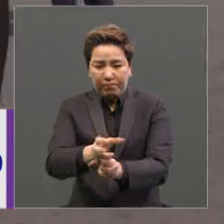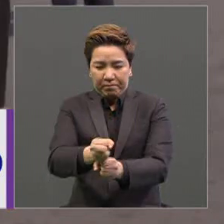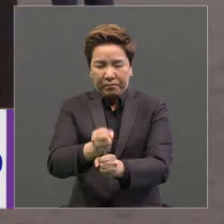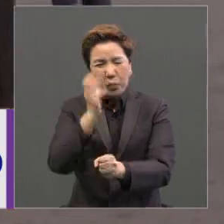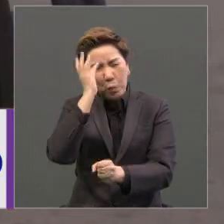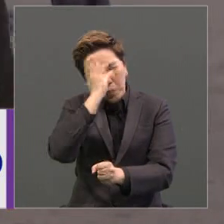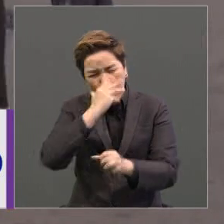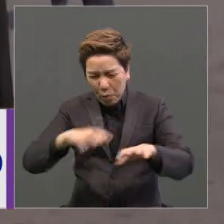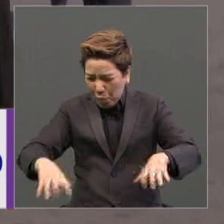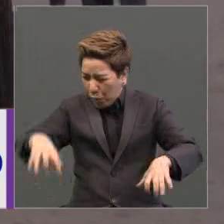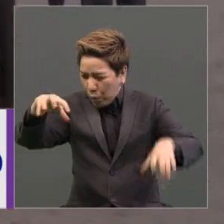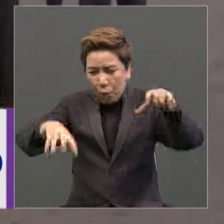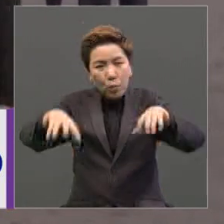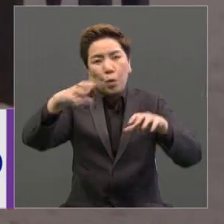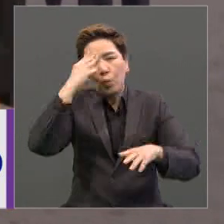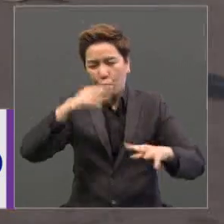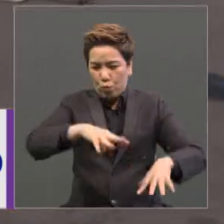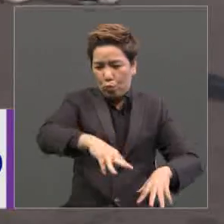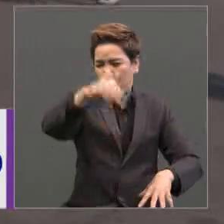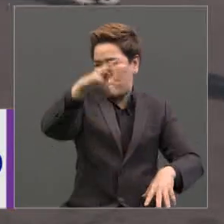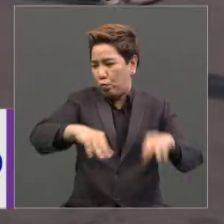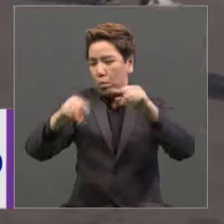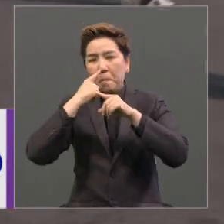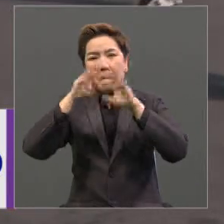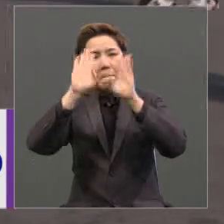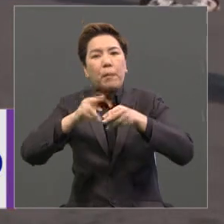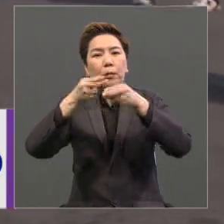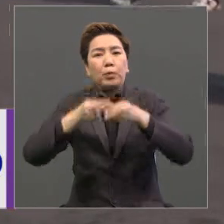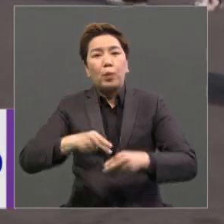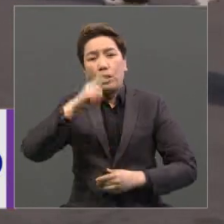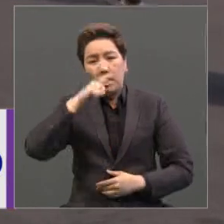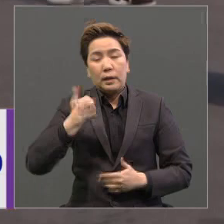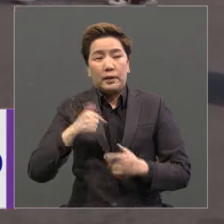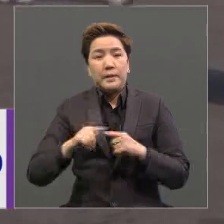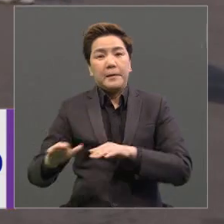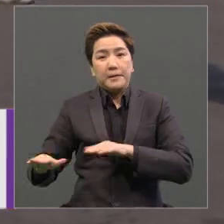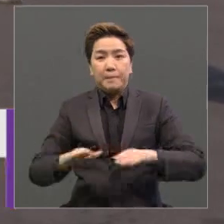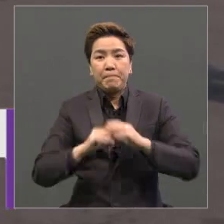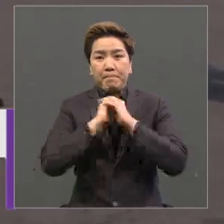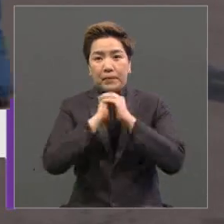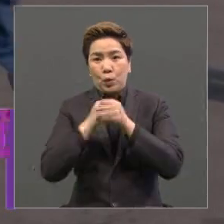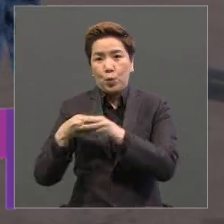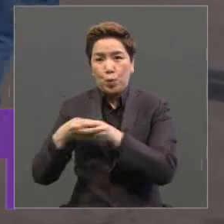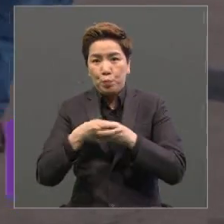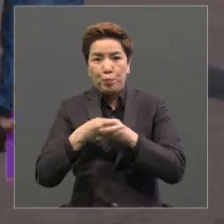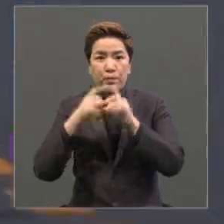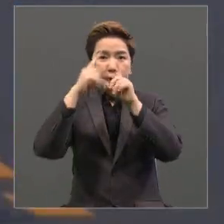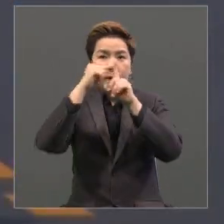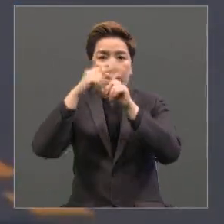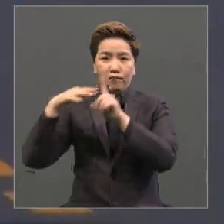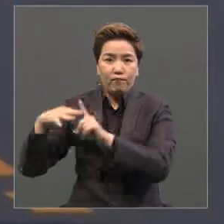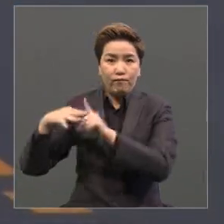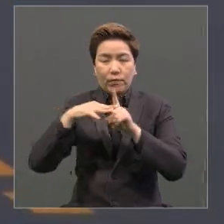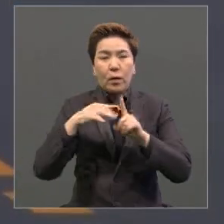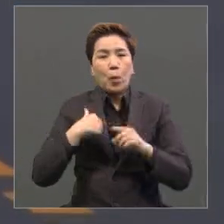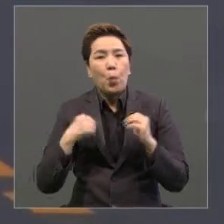กรรมนะที่โดดเด่นแล้วก็งดงามเป็นเอกลักษณ์ส่วนเรื่องของการเตรียมตัวที่จะรับนักท่องเที่ยวแบบกลุ่มใหญ่จากประเทศจีนต